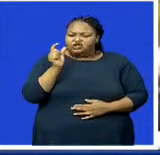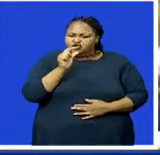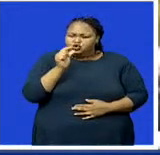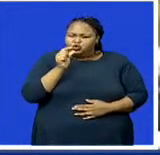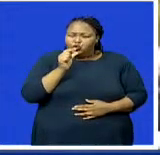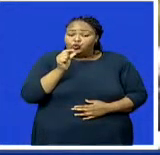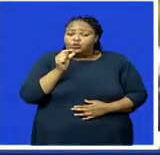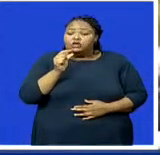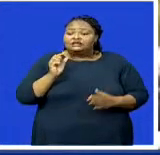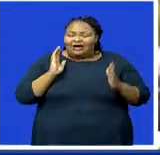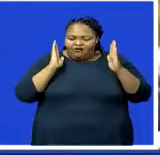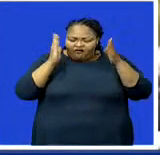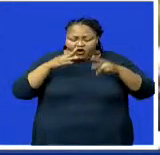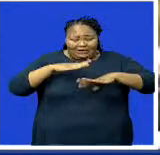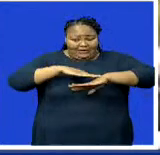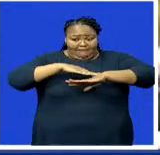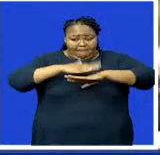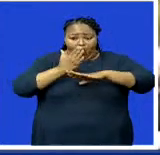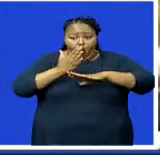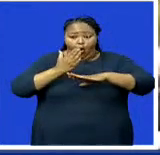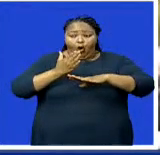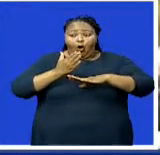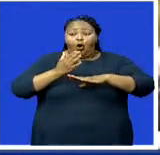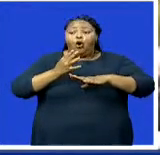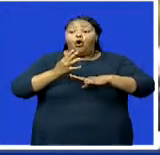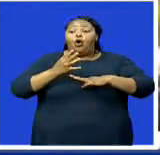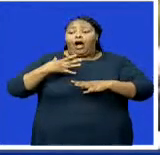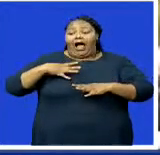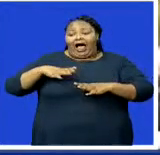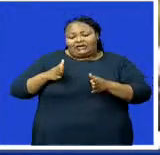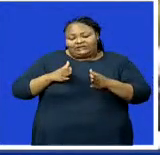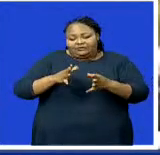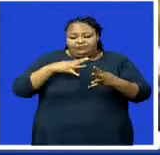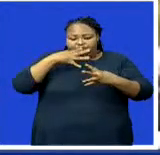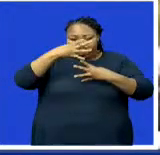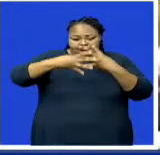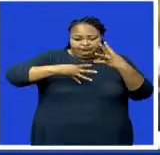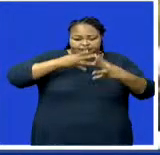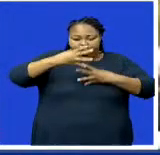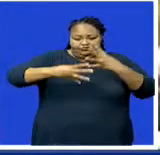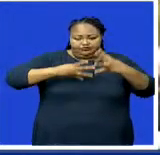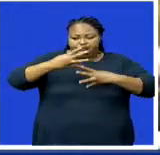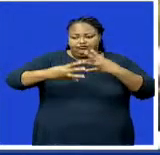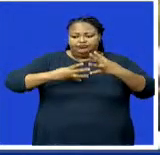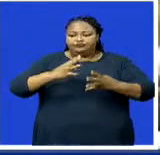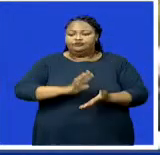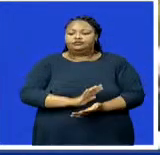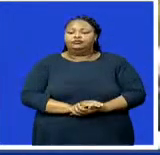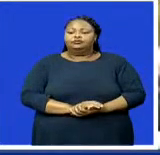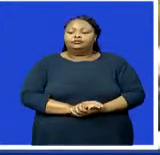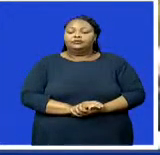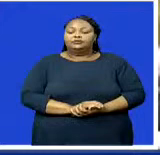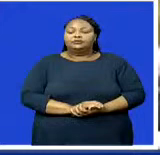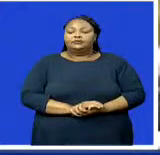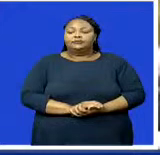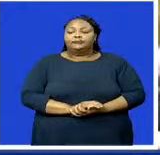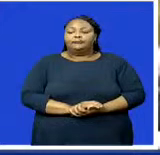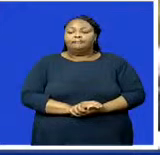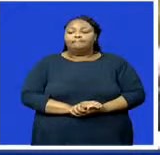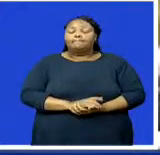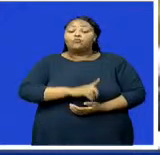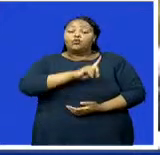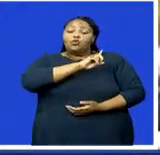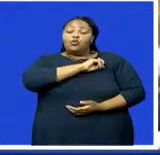twaka-science. Lesingatifundzisa noma lesingatifaka ngephansi kwaso sikolwa lesise Royal Science and Technology Park sitobe